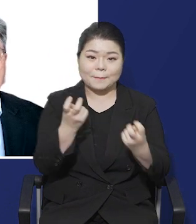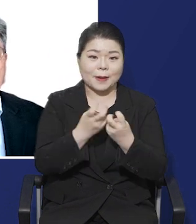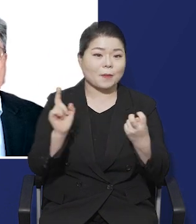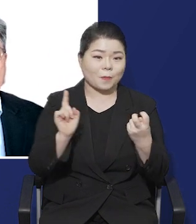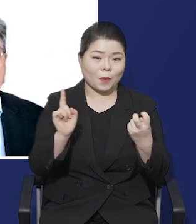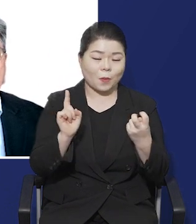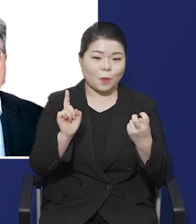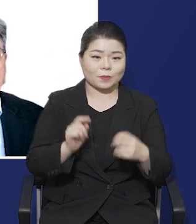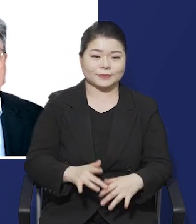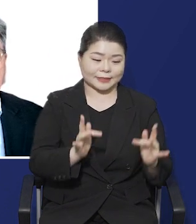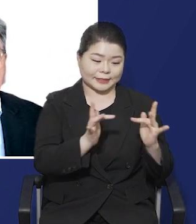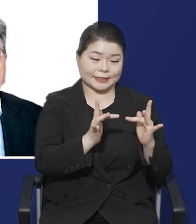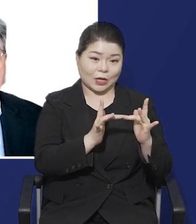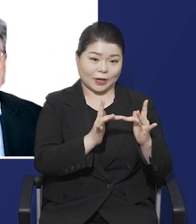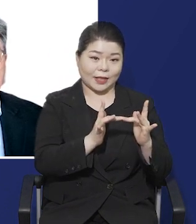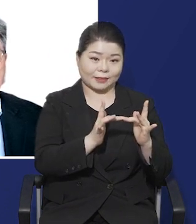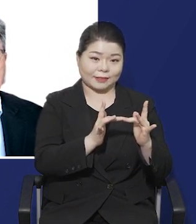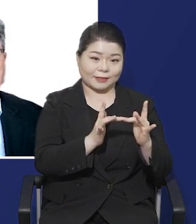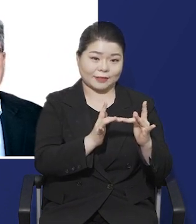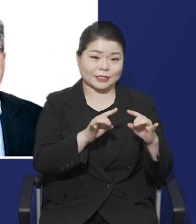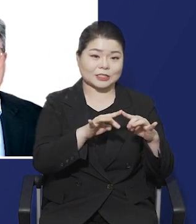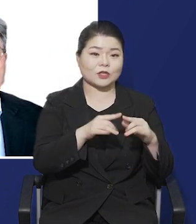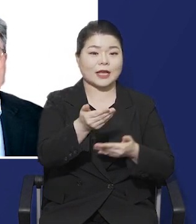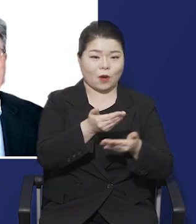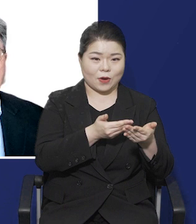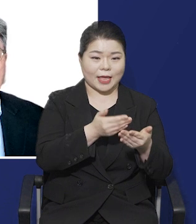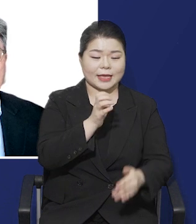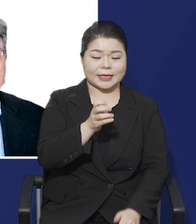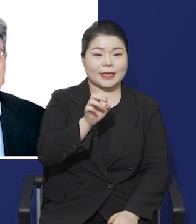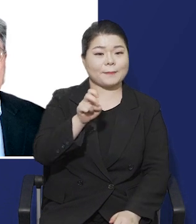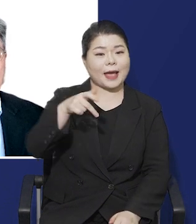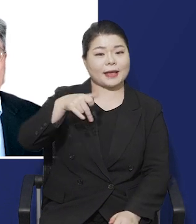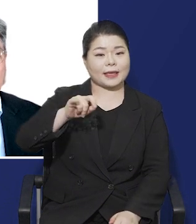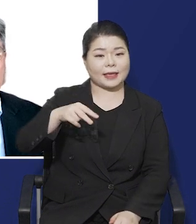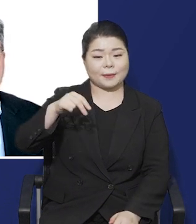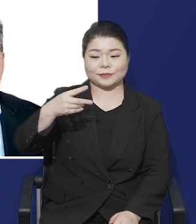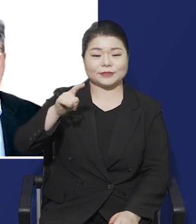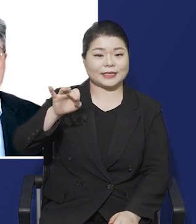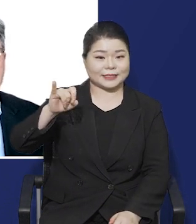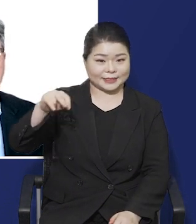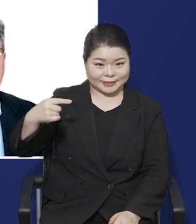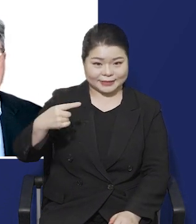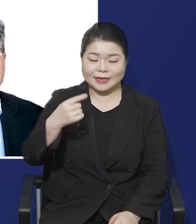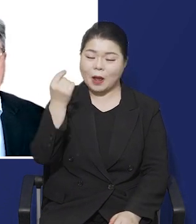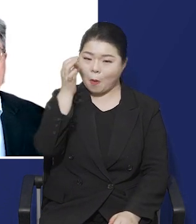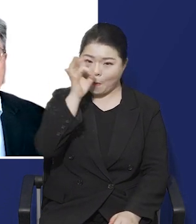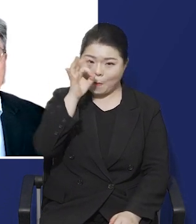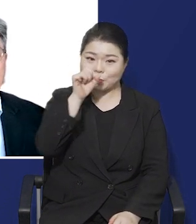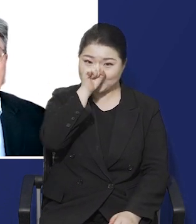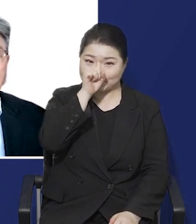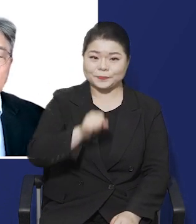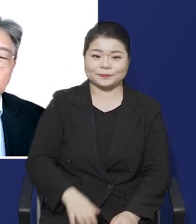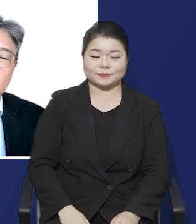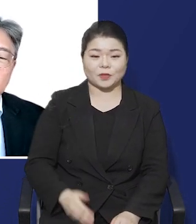방법으로는 전자거래 알선 사이트, 즉 이마켓플레이스를 활용하는 것을 빼놓을 수 없습니다.